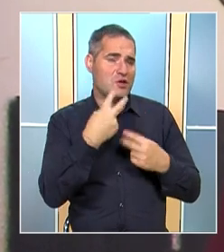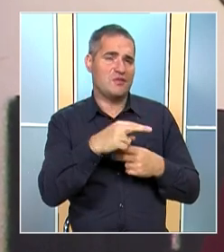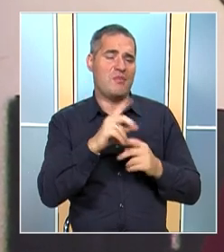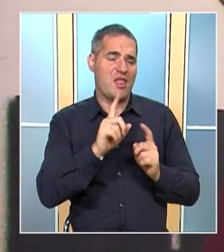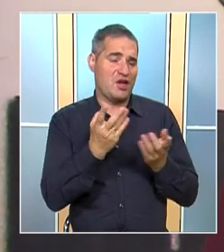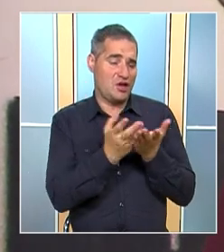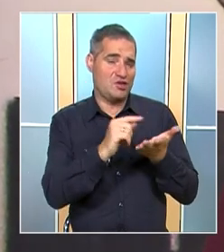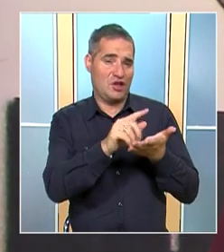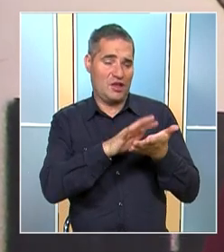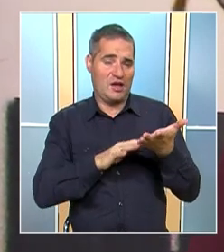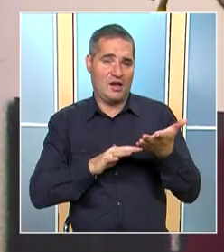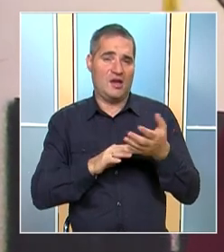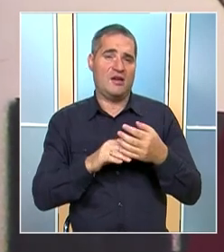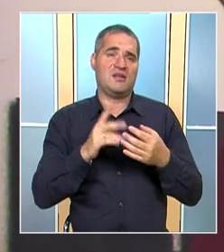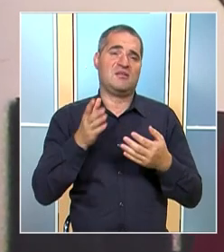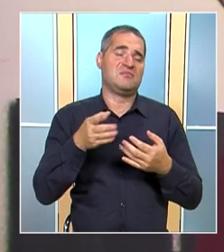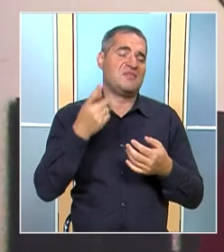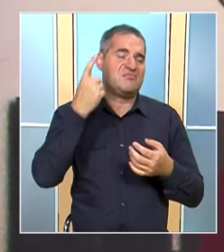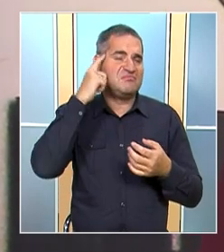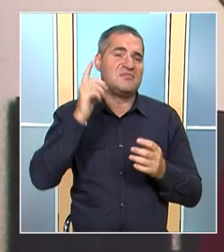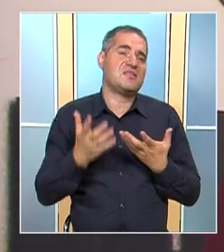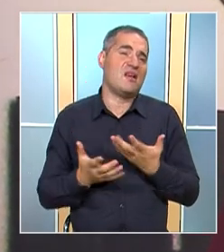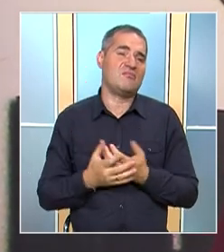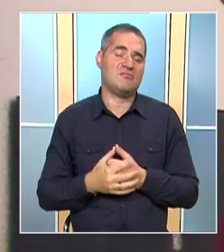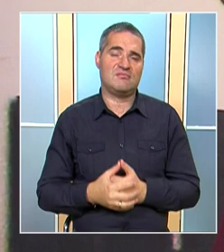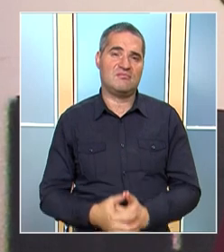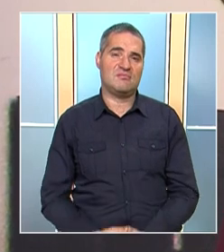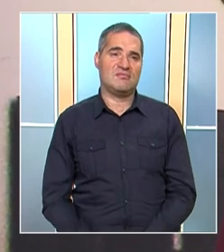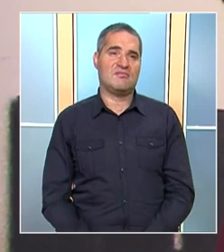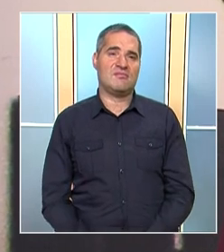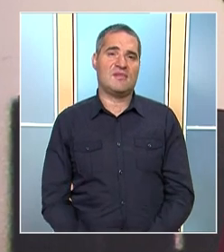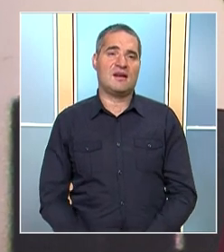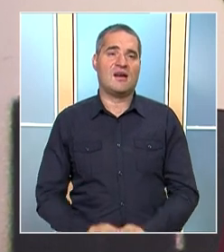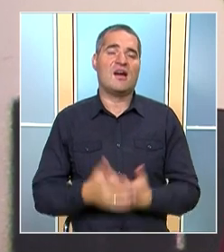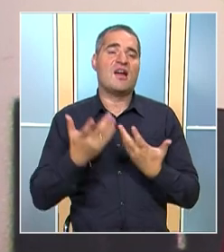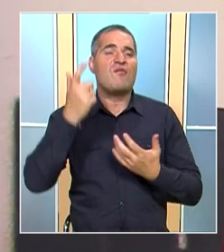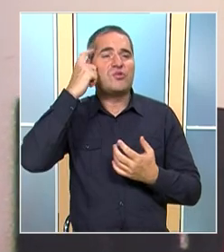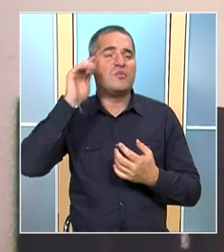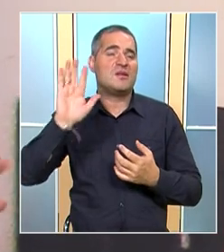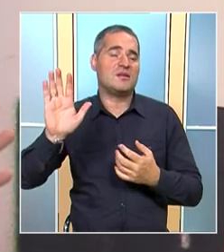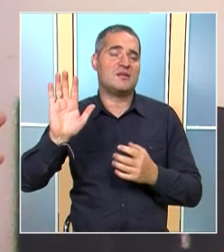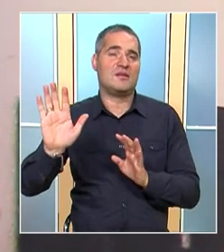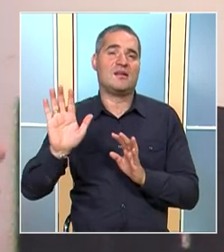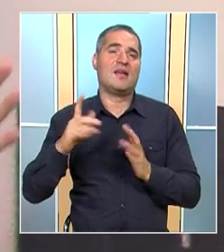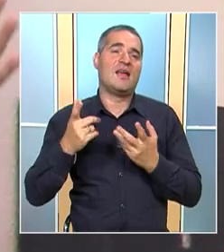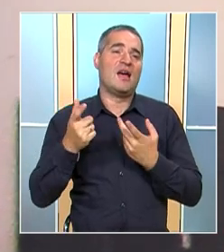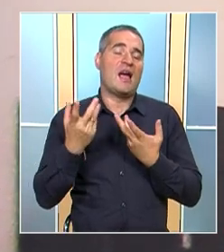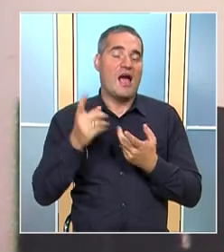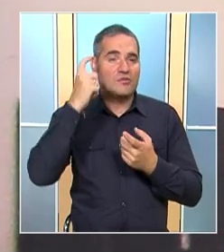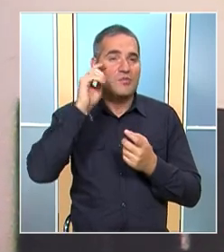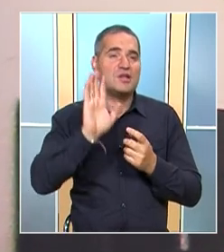Гледай. Те са, не знам. Арто си мислят, те така. Ама ти Арто си